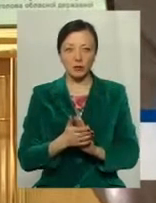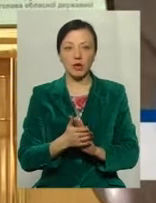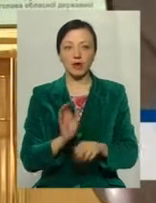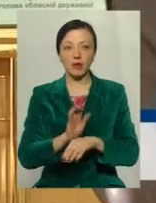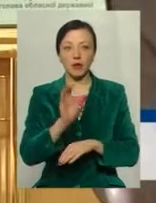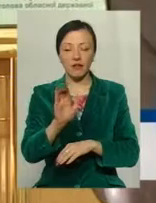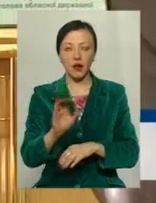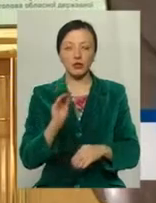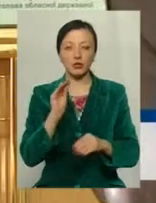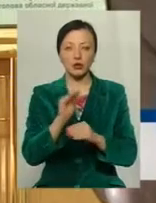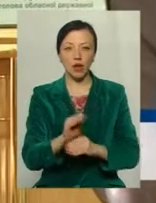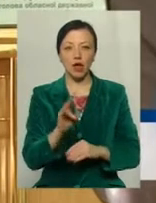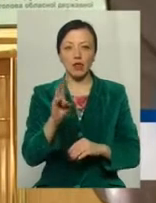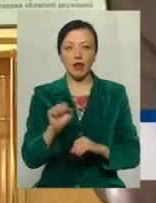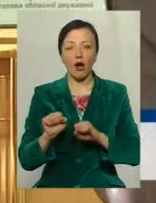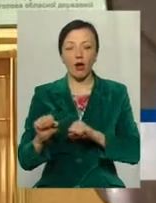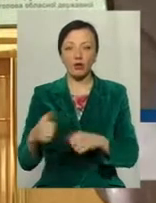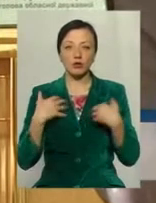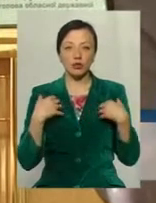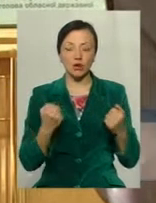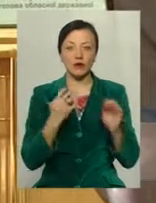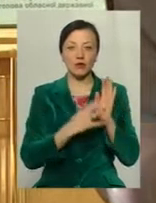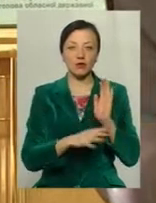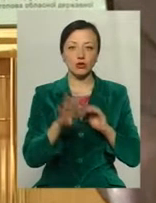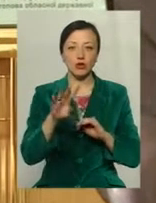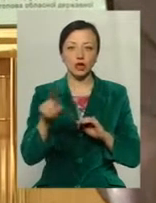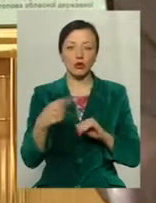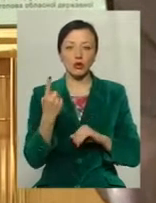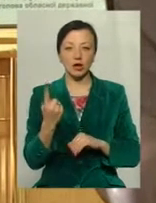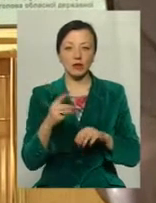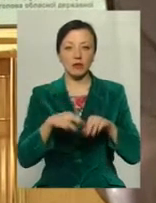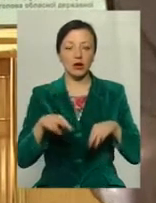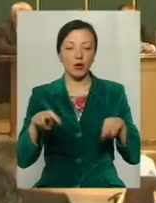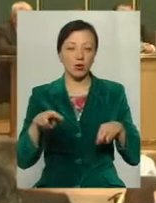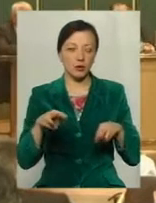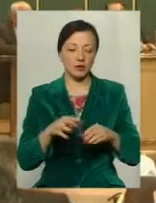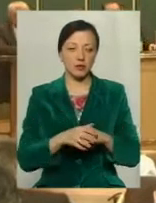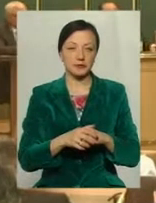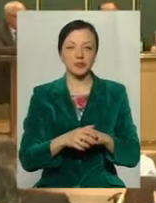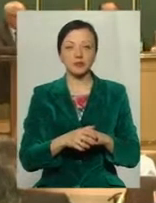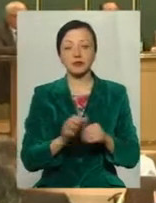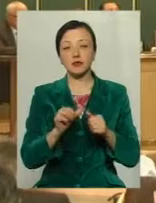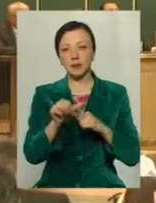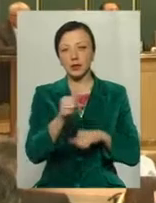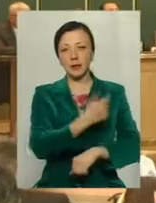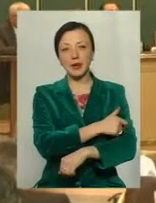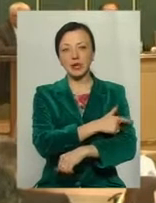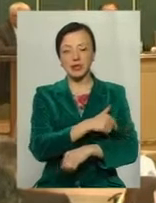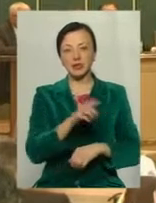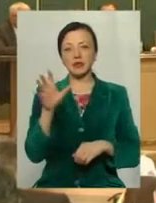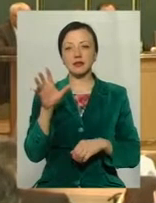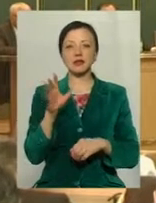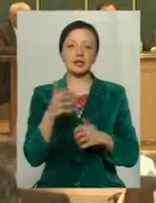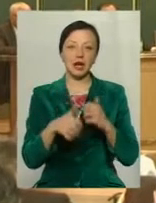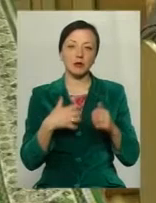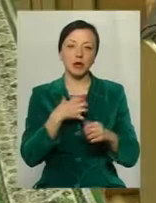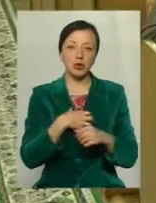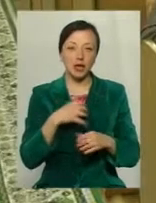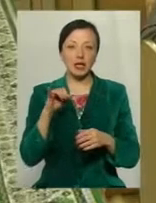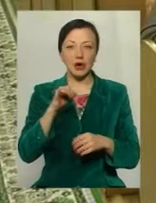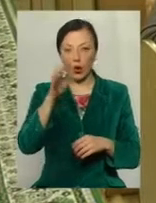клінико-діагностичної лабораторії, поліпшення матеріально-технічної бази обласної лікарні як основного лікувального закладу